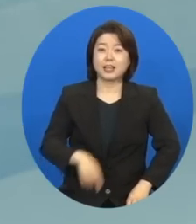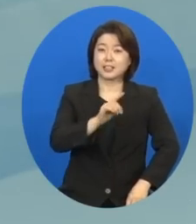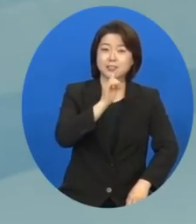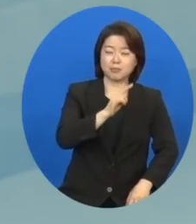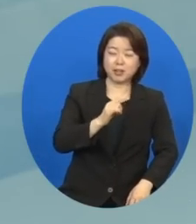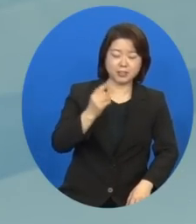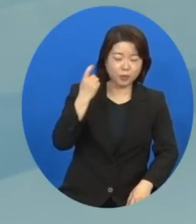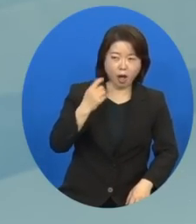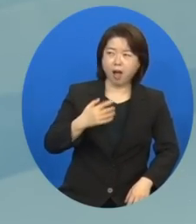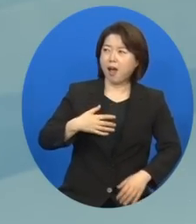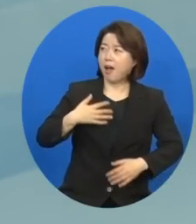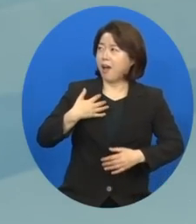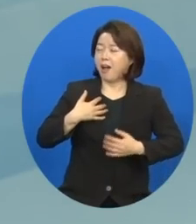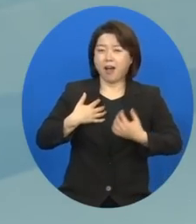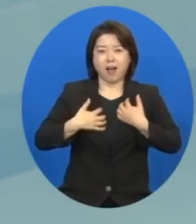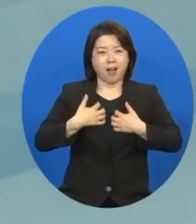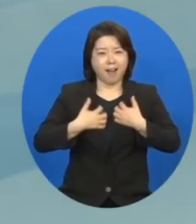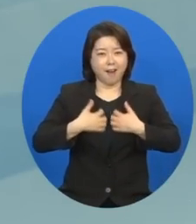얼마나 웃었는지 모릅니다.